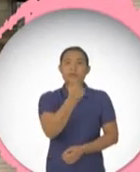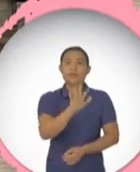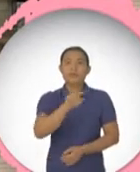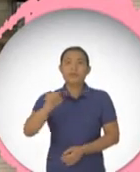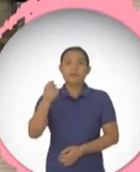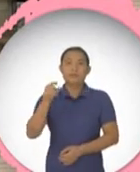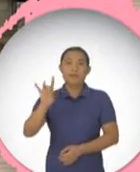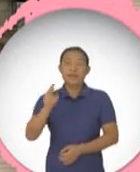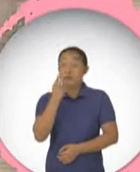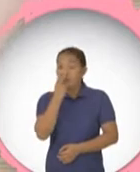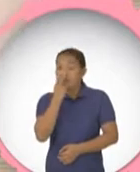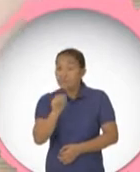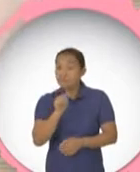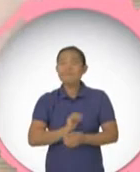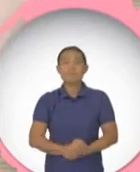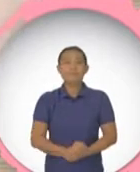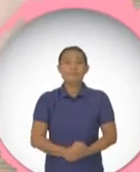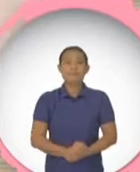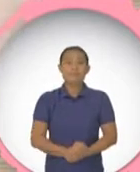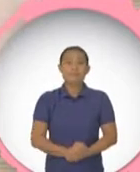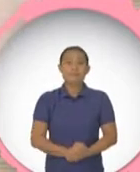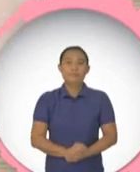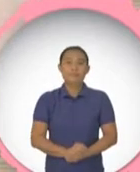เรากลับมาดูอันที่สุกกันนะครับ